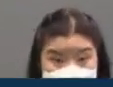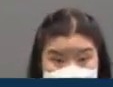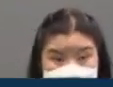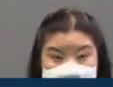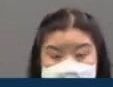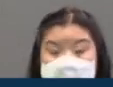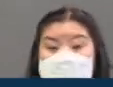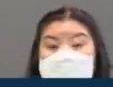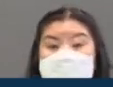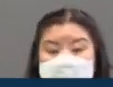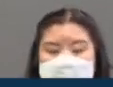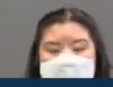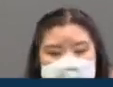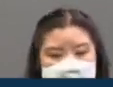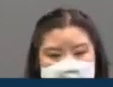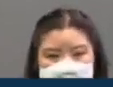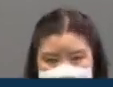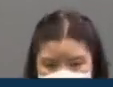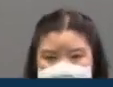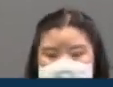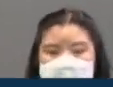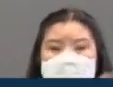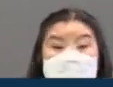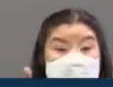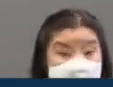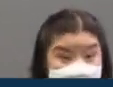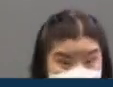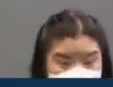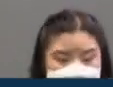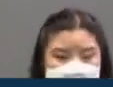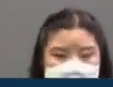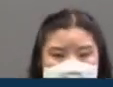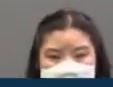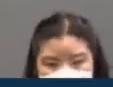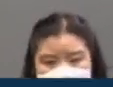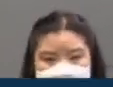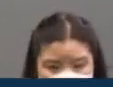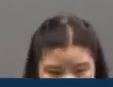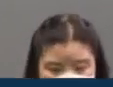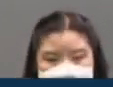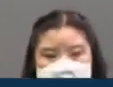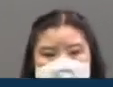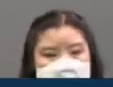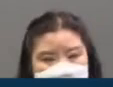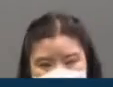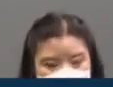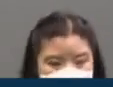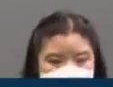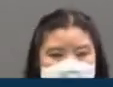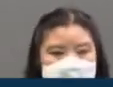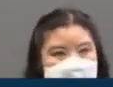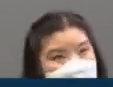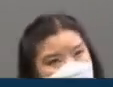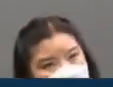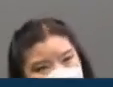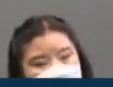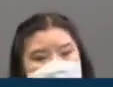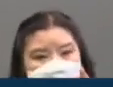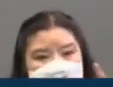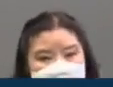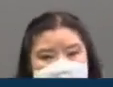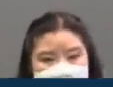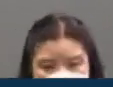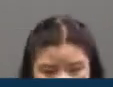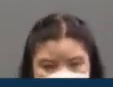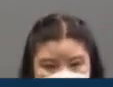การศึกษาขั้นพื้นฐานลงพื้นที่มอบเงินช่วยเหลือเบื้องต้นให้แก่ครอบครัวผู้เสียชีวิตรายละ 10,000 บาทและผู้ได้รับ